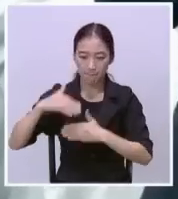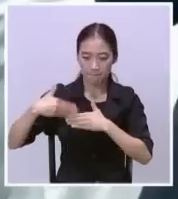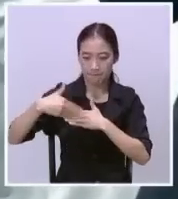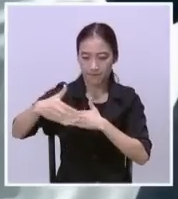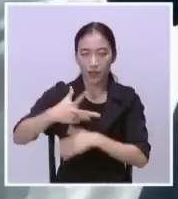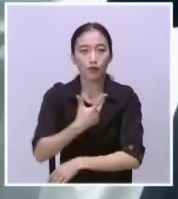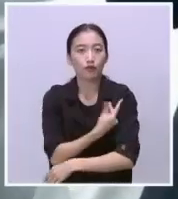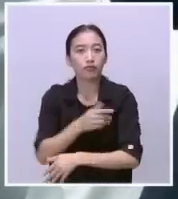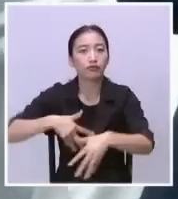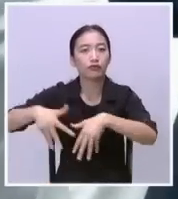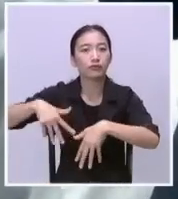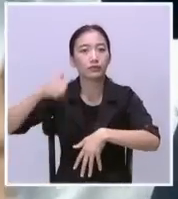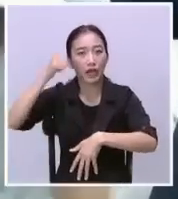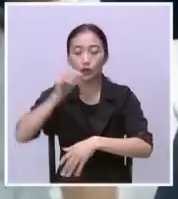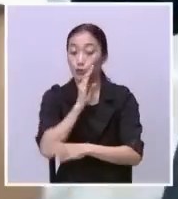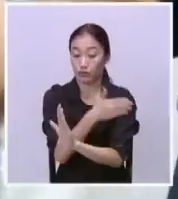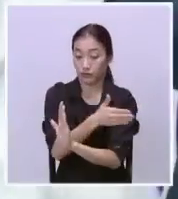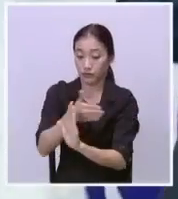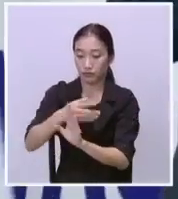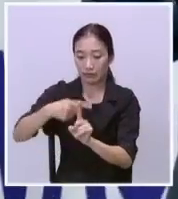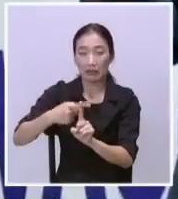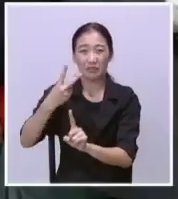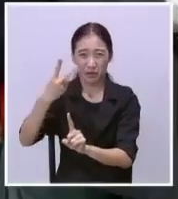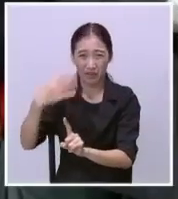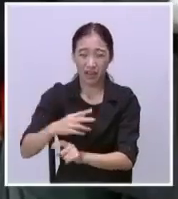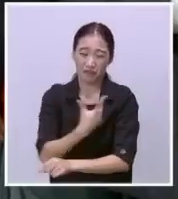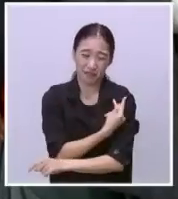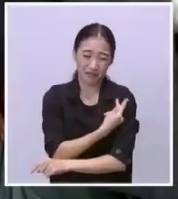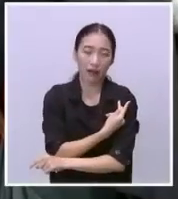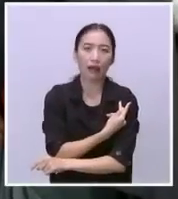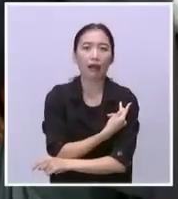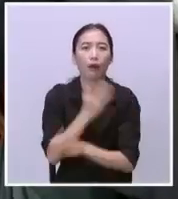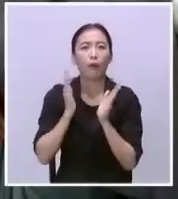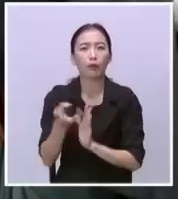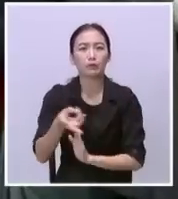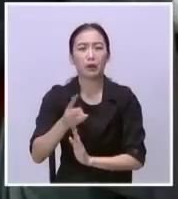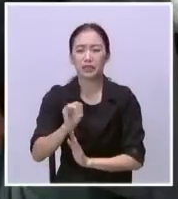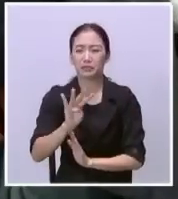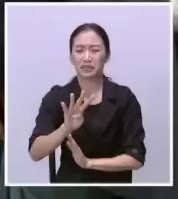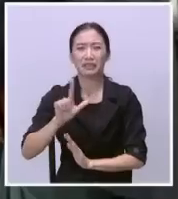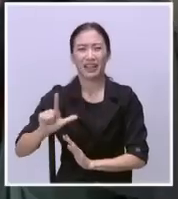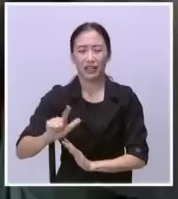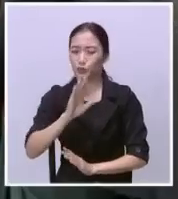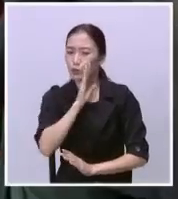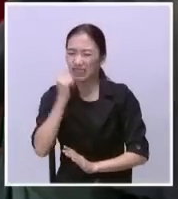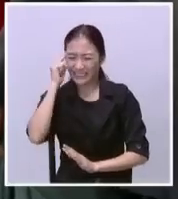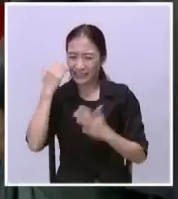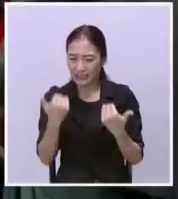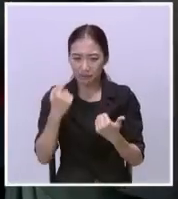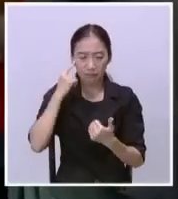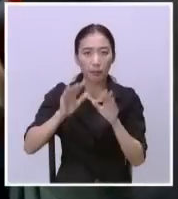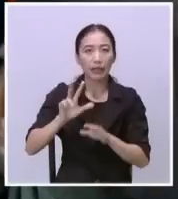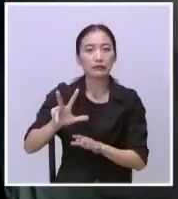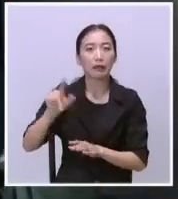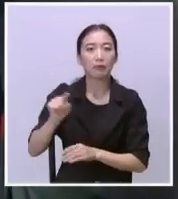แล้วนะคะการฉีดวัคซีนล่าช้ามากอย่างเมื่อสักครู่นี้ที่บอกไป44ล้านโดสคิดเป็นสัดส่วนประชากรที่ได้รับวัคซีนเพียง 3% เ